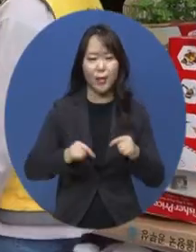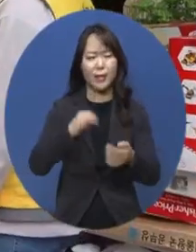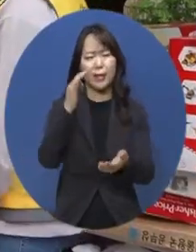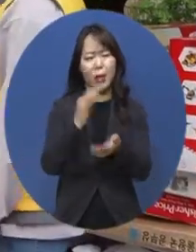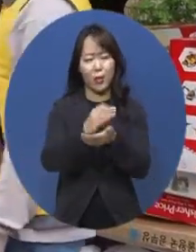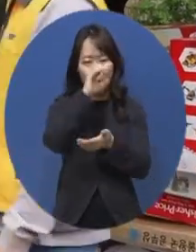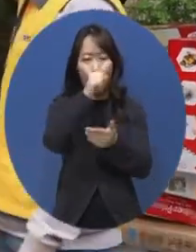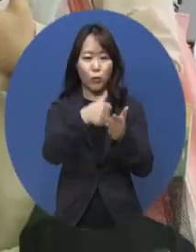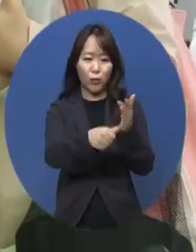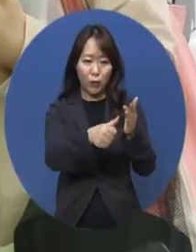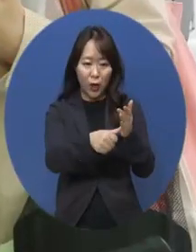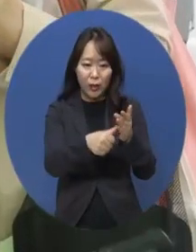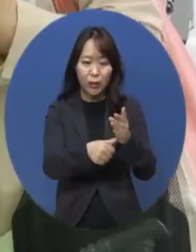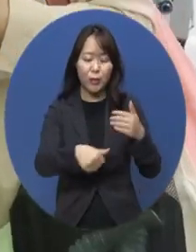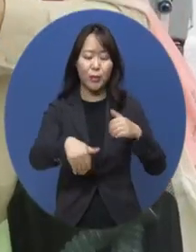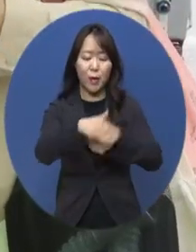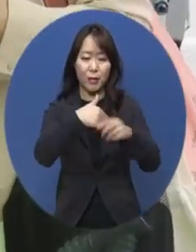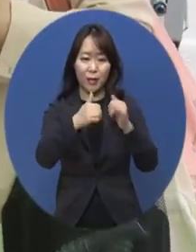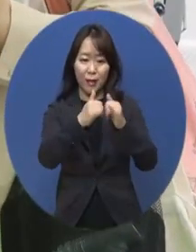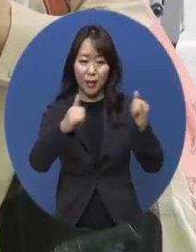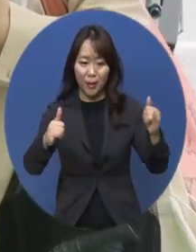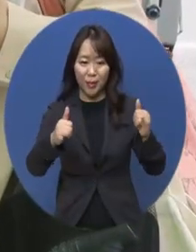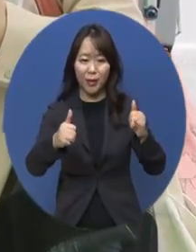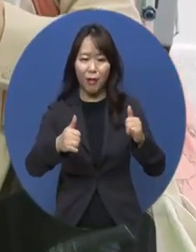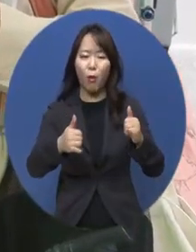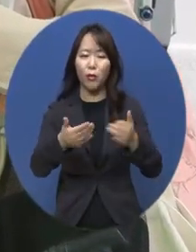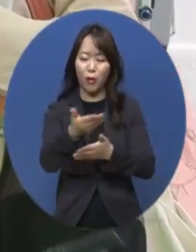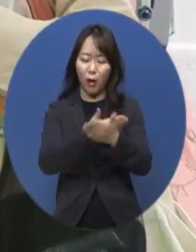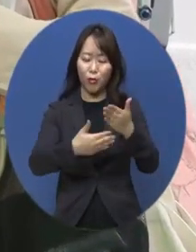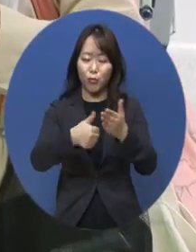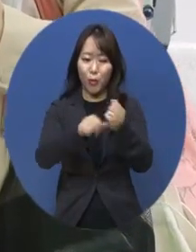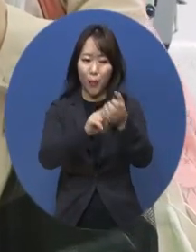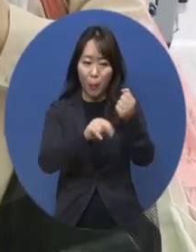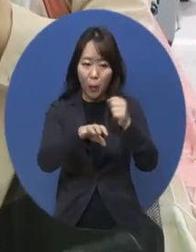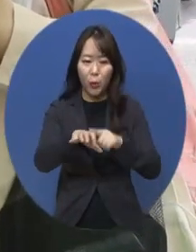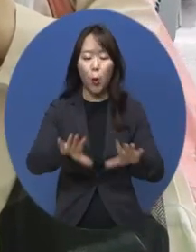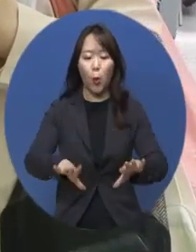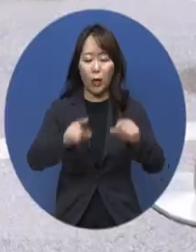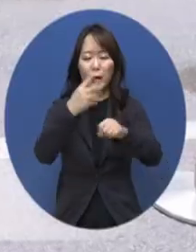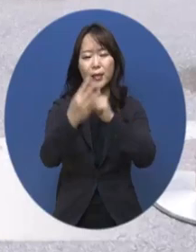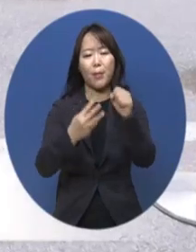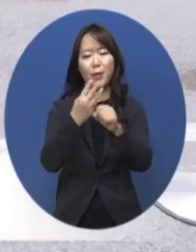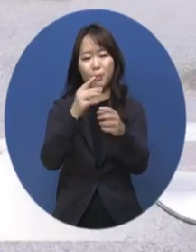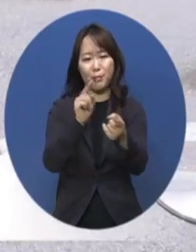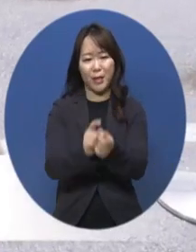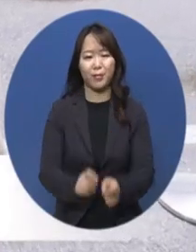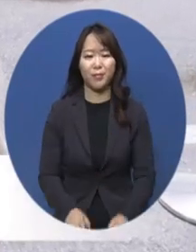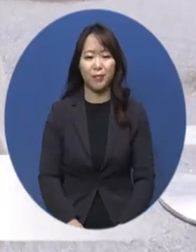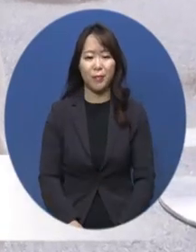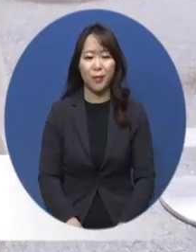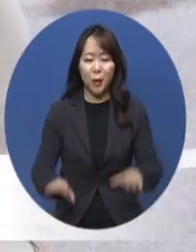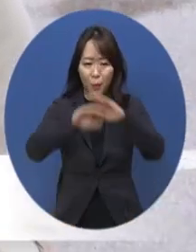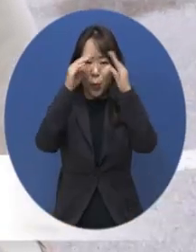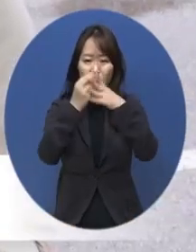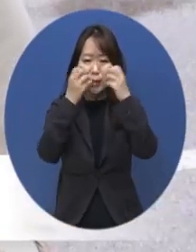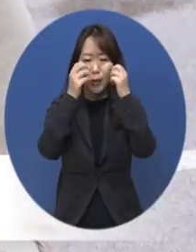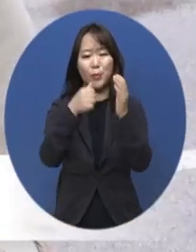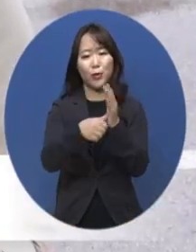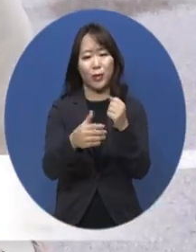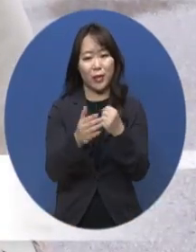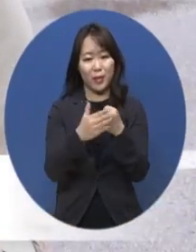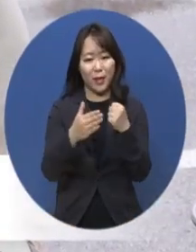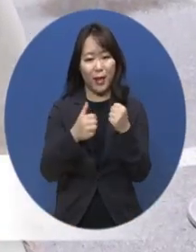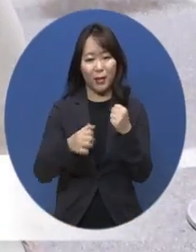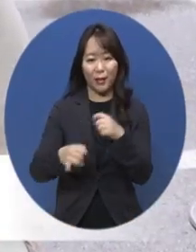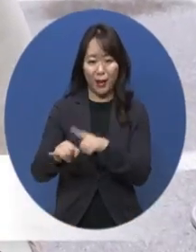값싸고 좋은 상품들로 주민들을 찾아 나선 나눔 바자회는 올해로 3년째입니다. 다새 제품이어가지고 아이들한테